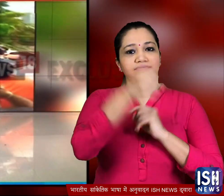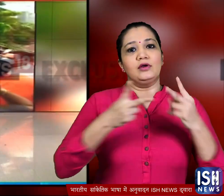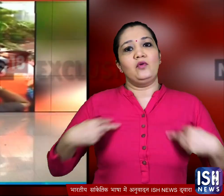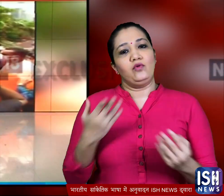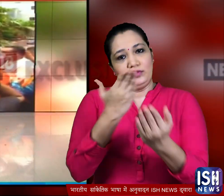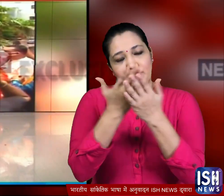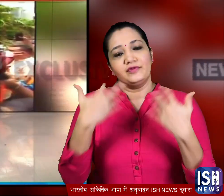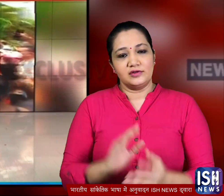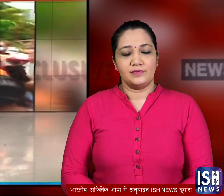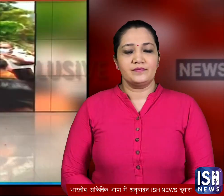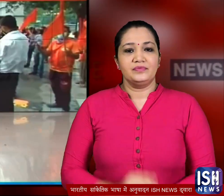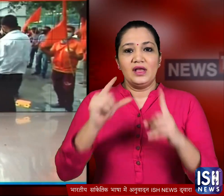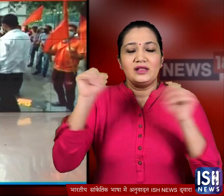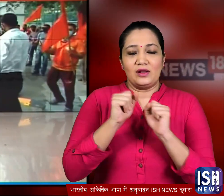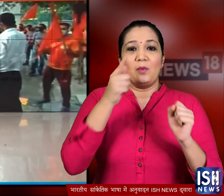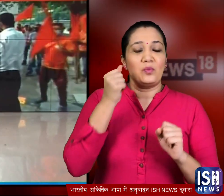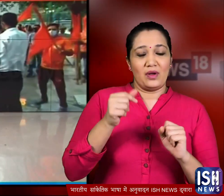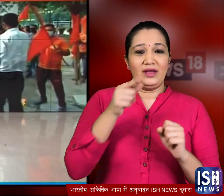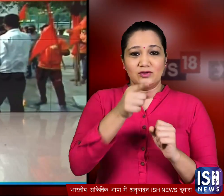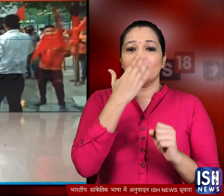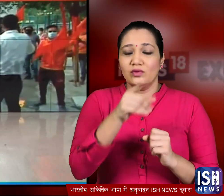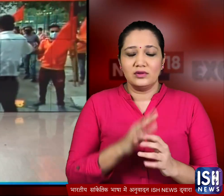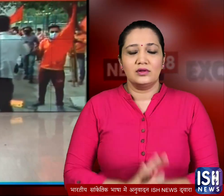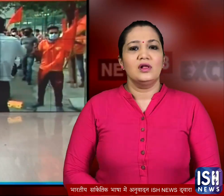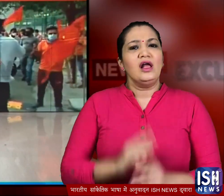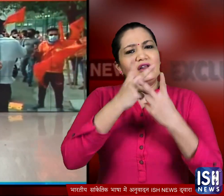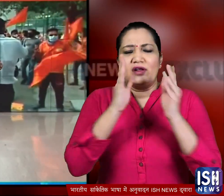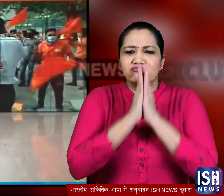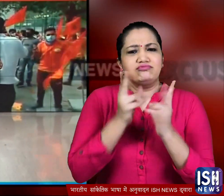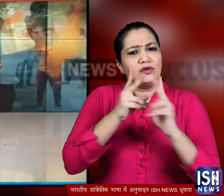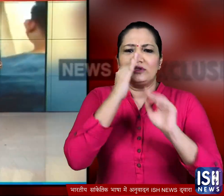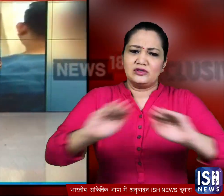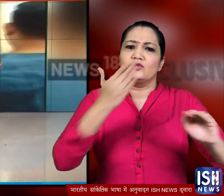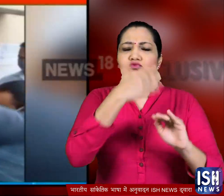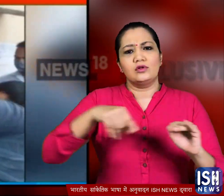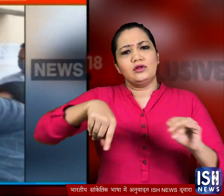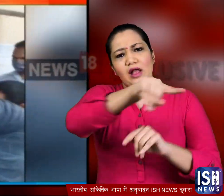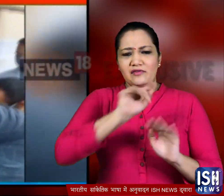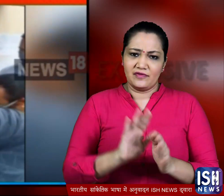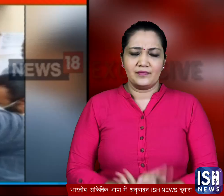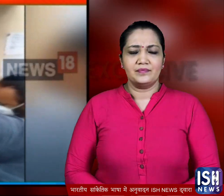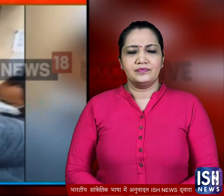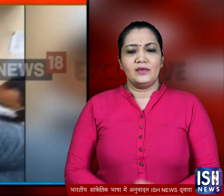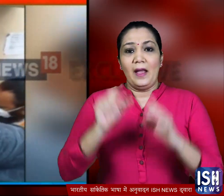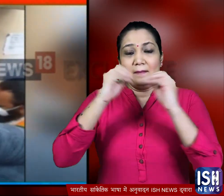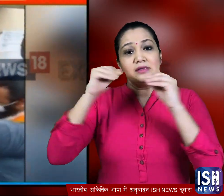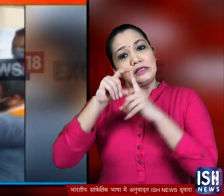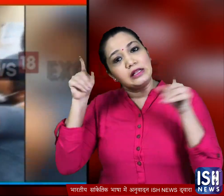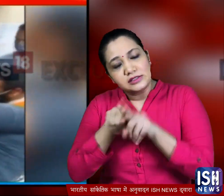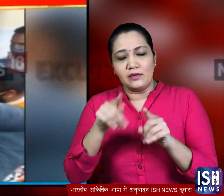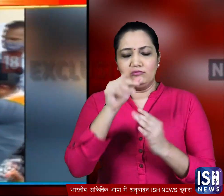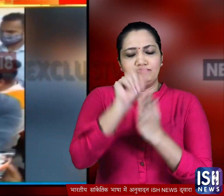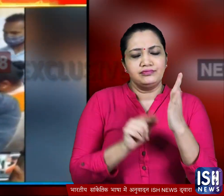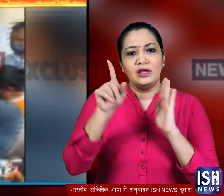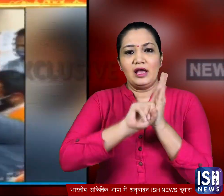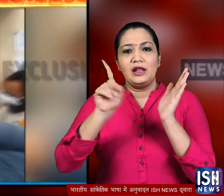मैनेजमेंट पर केस दर्ज कर लिया गया। देहरादून के विलम बॉय स्कूल में सभी धर्मों के बच्चे पढ़ते हैं और बजरंग दल ने इसी